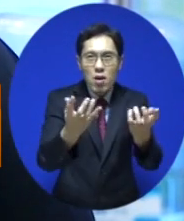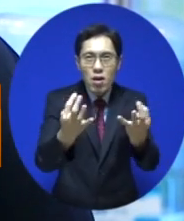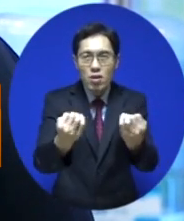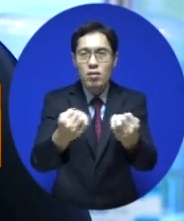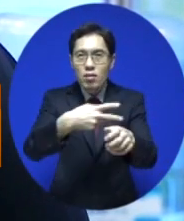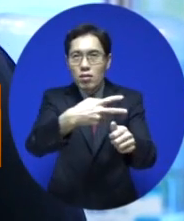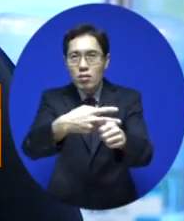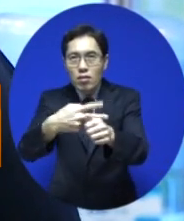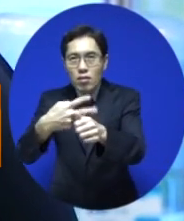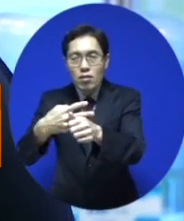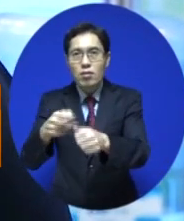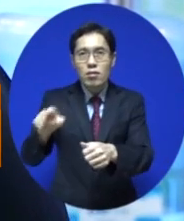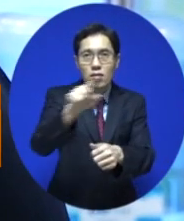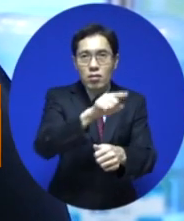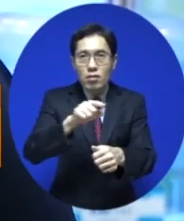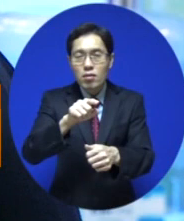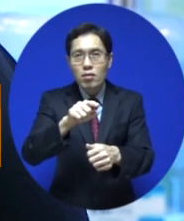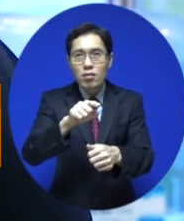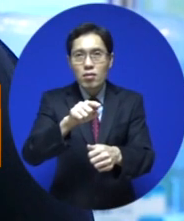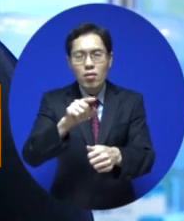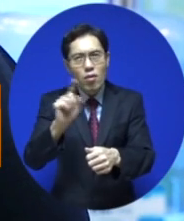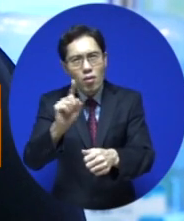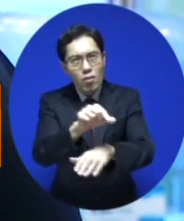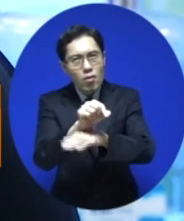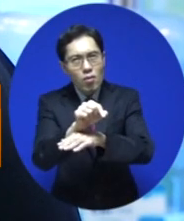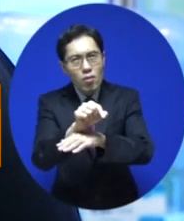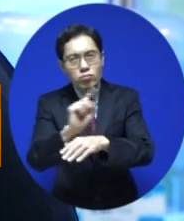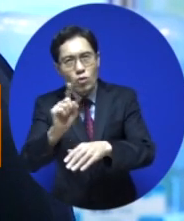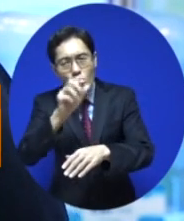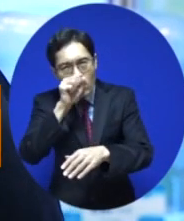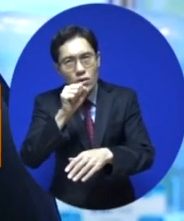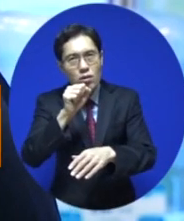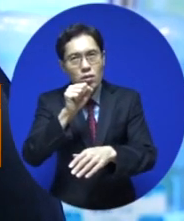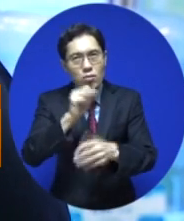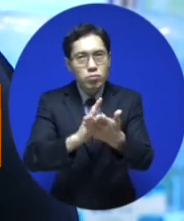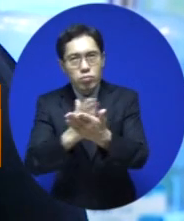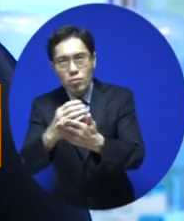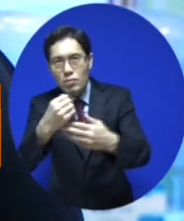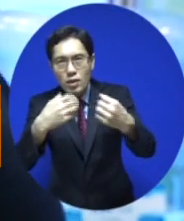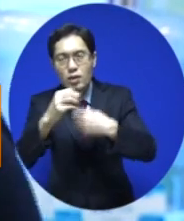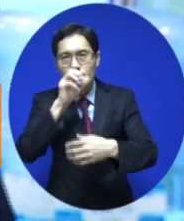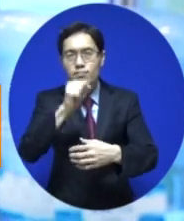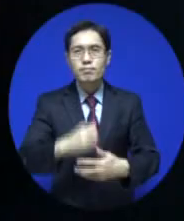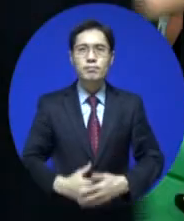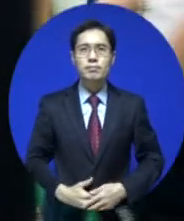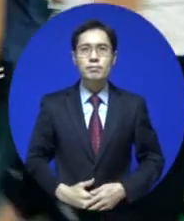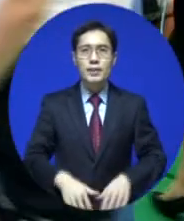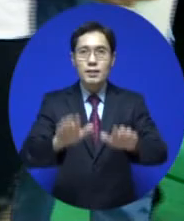많아서 선생님들께서 한 어떤 회사 다 뭐가 좋은지도 다 말해주셔서 정말